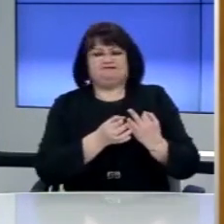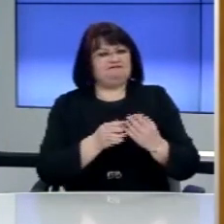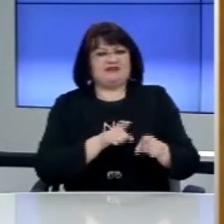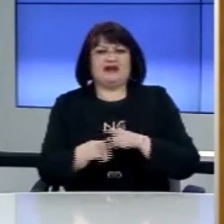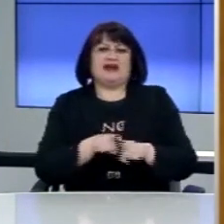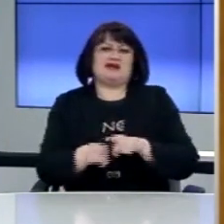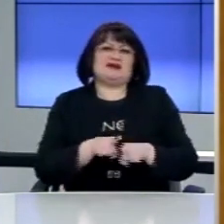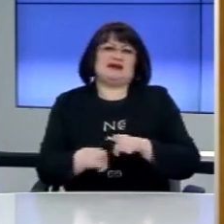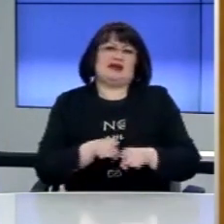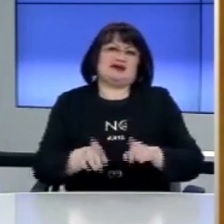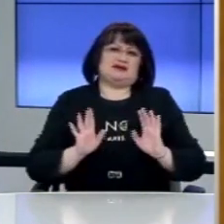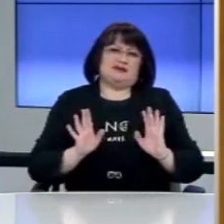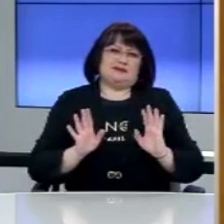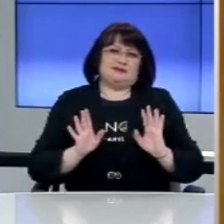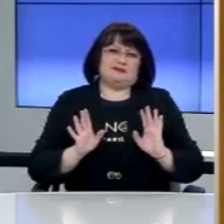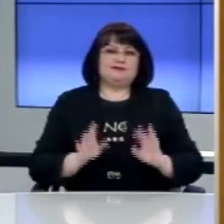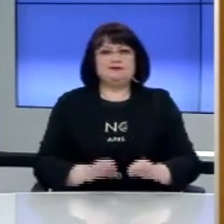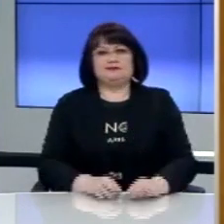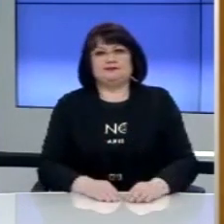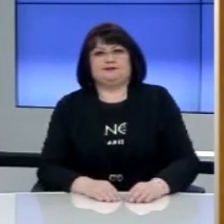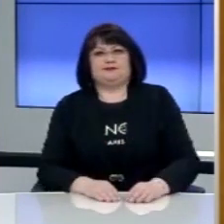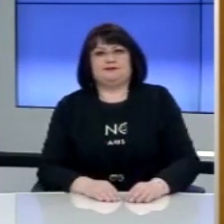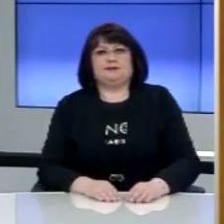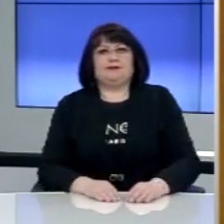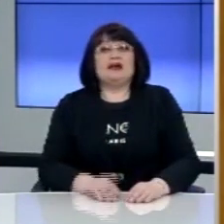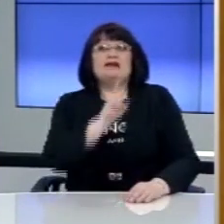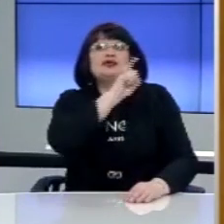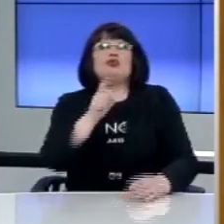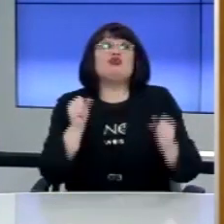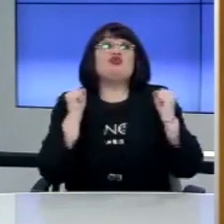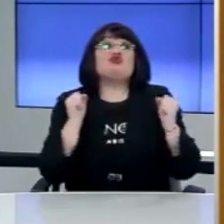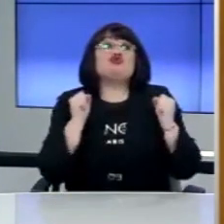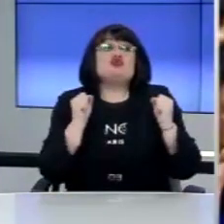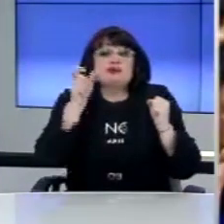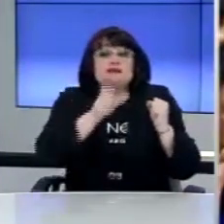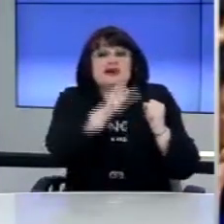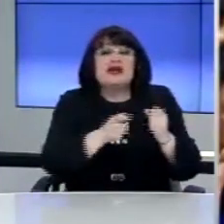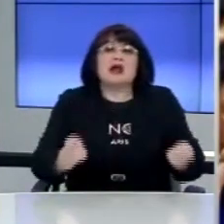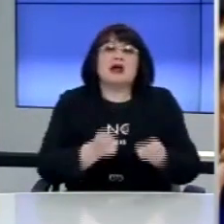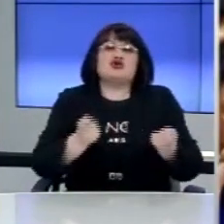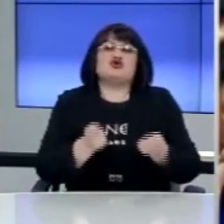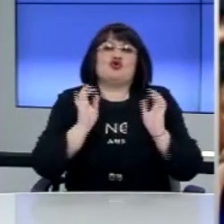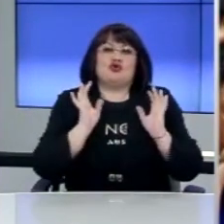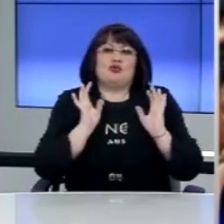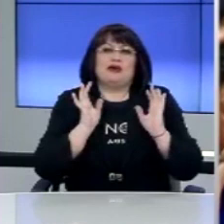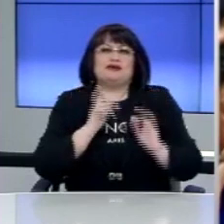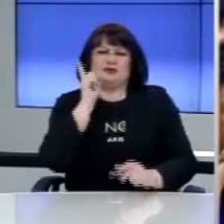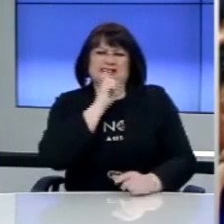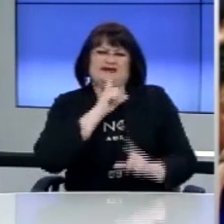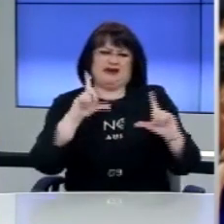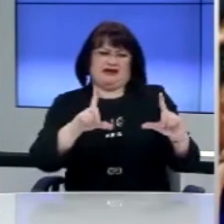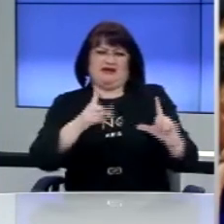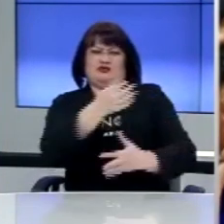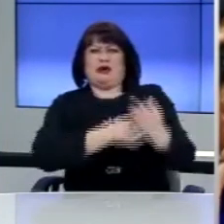καμία απολύτως σχέση με αυτό που βιώνουν οι ίδιοι οι εργαζόμενοι. Είναι μια εικονική